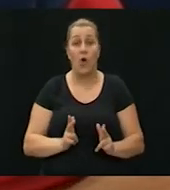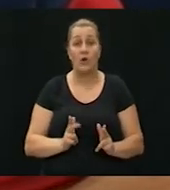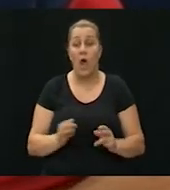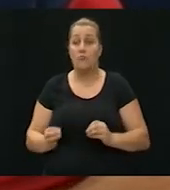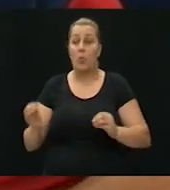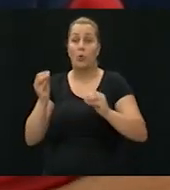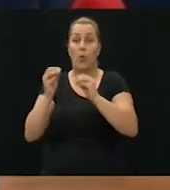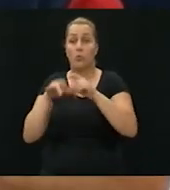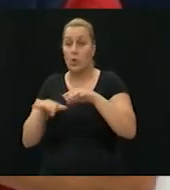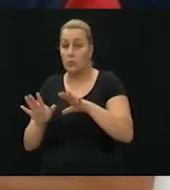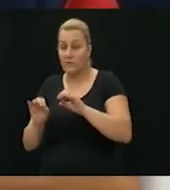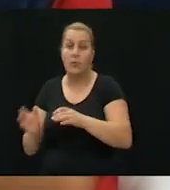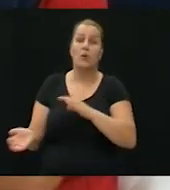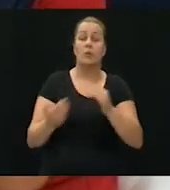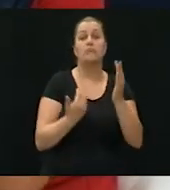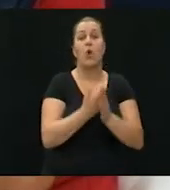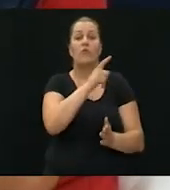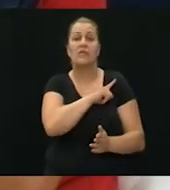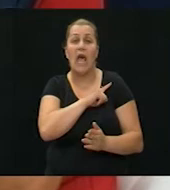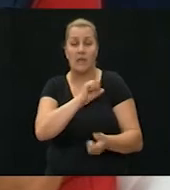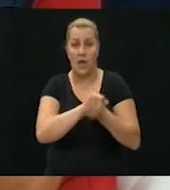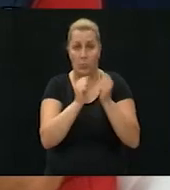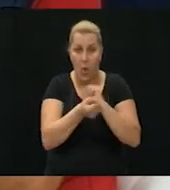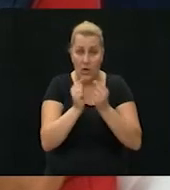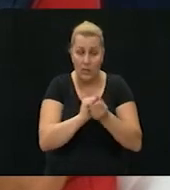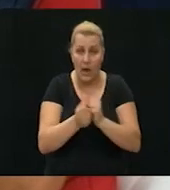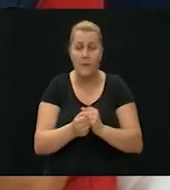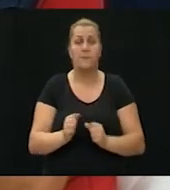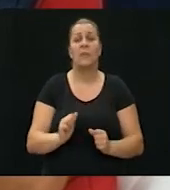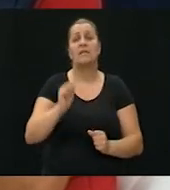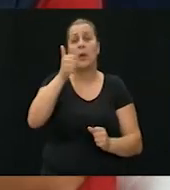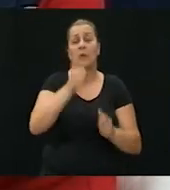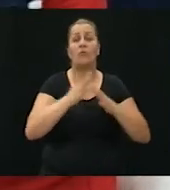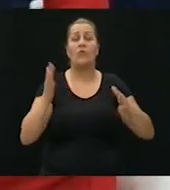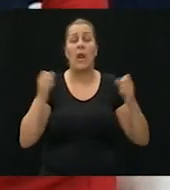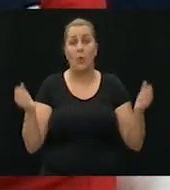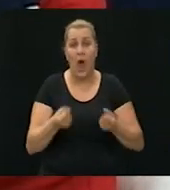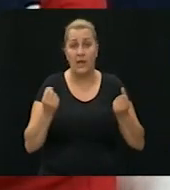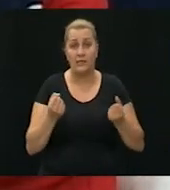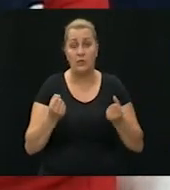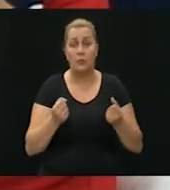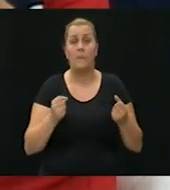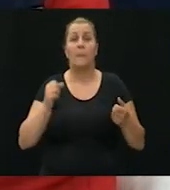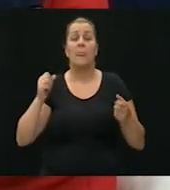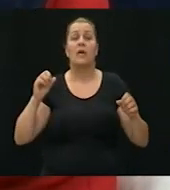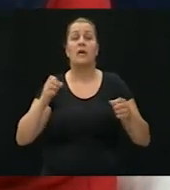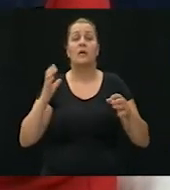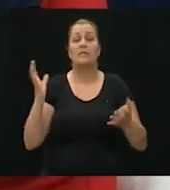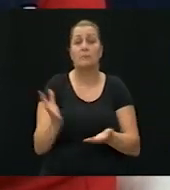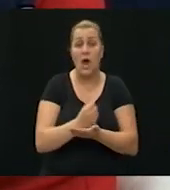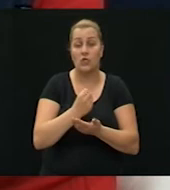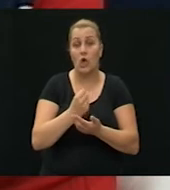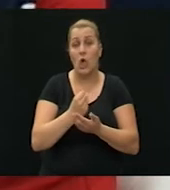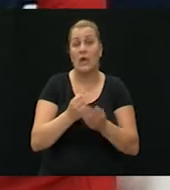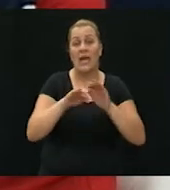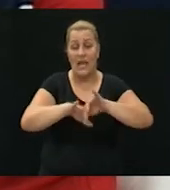u opremi, pa opet na zadarsko bojište i priprema za prvu veću akciju. Spašeno je razdvajanje